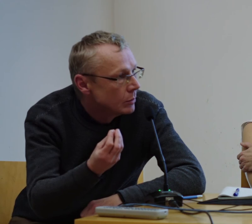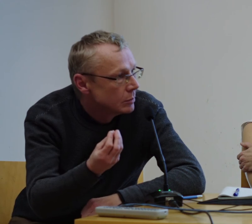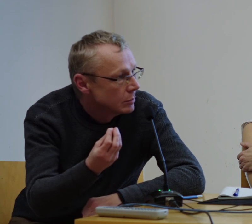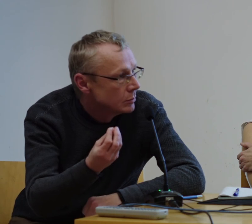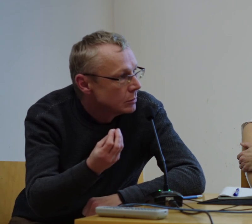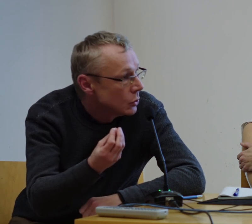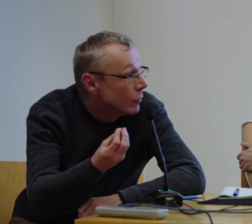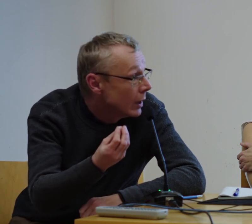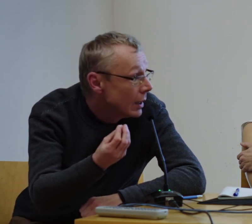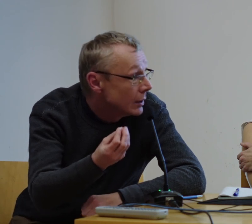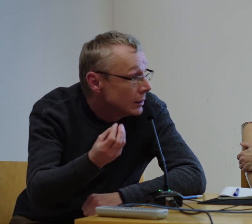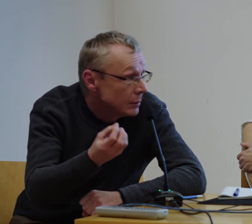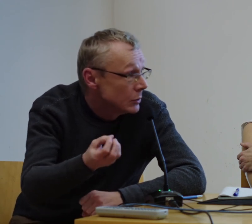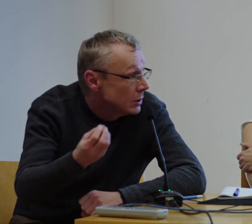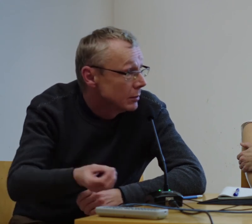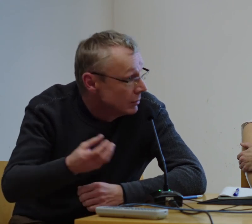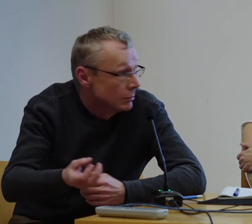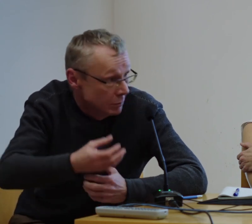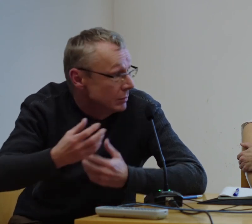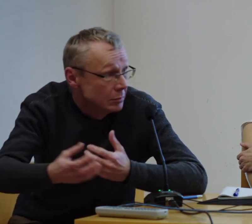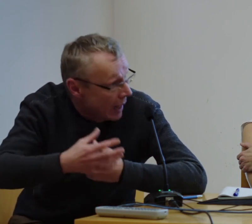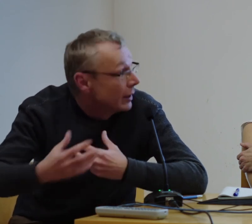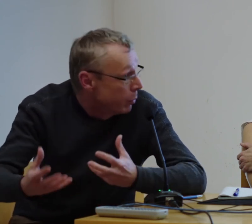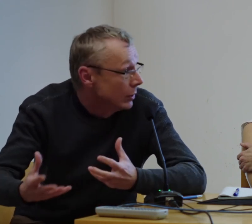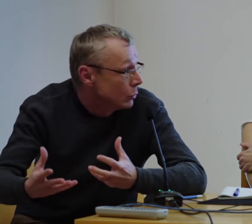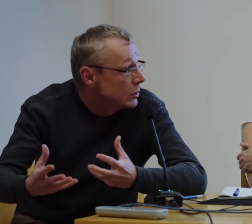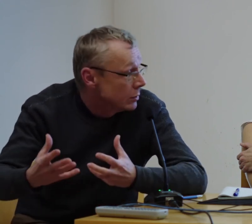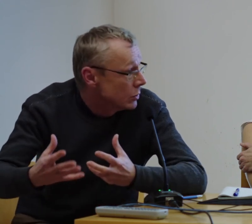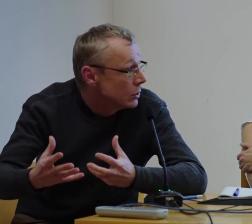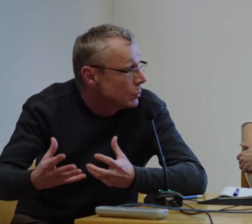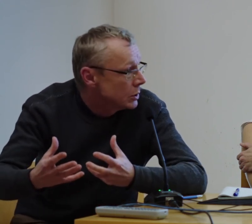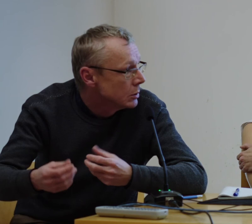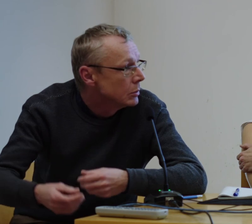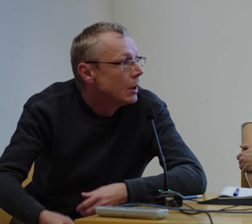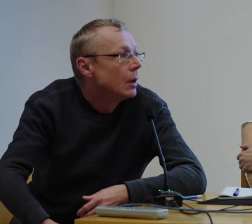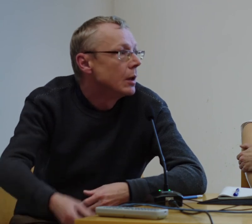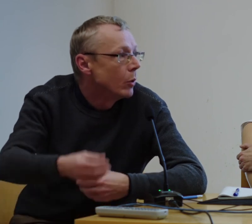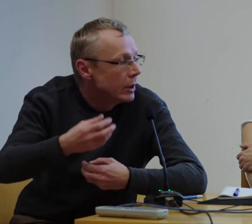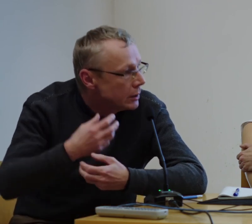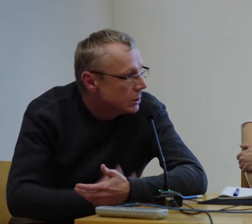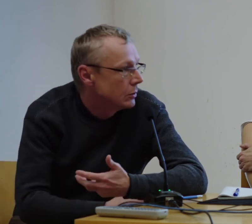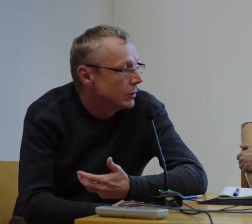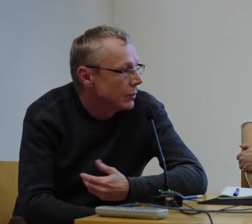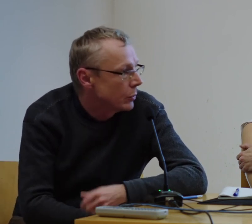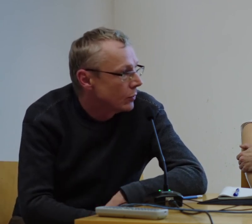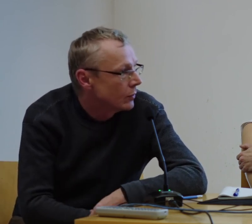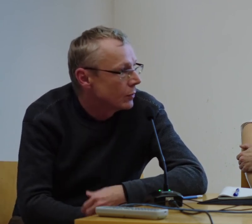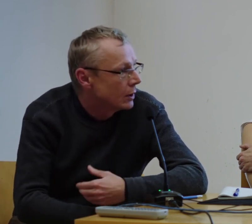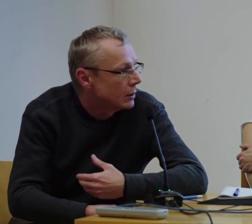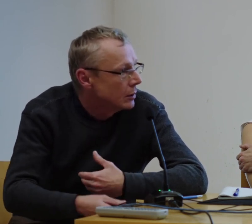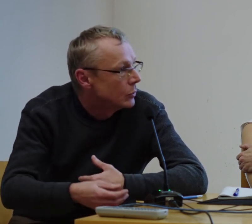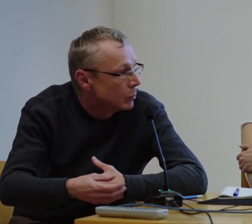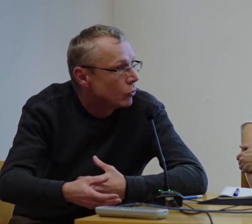jednoho člověka, který prostě má na povel tu instituci, když to přeženu, nebo i když je to vlastně